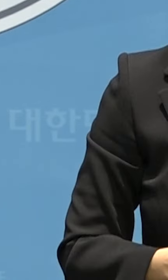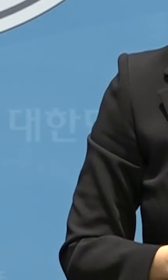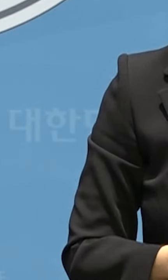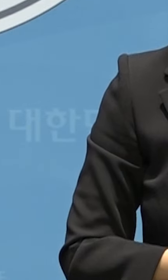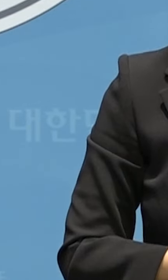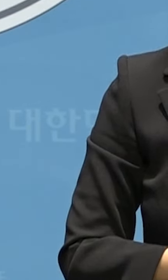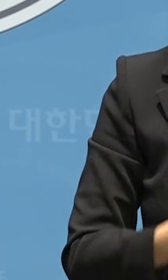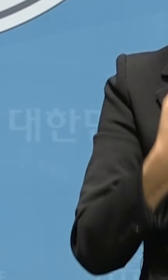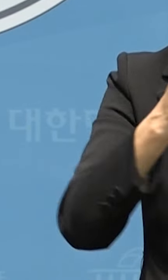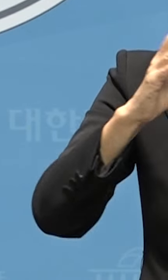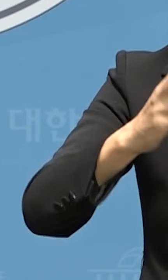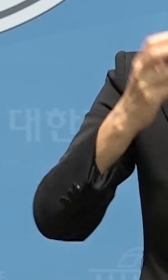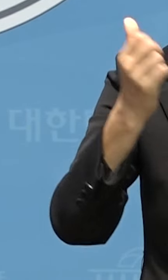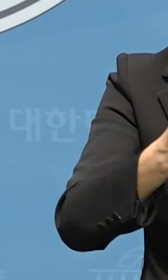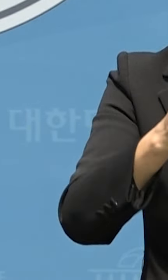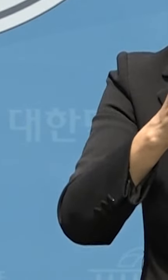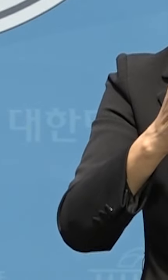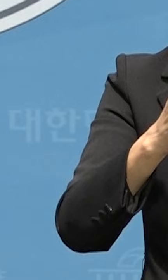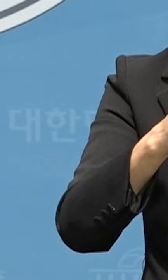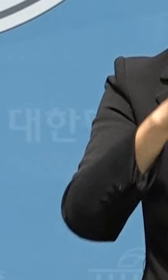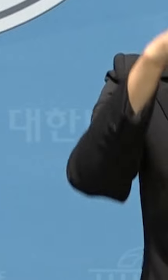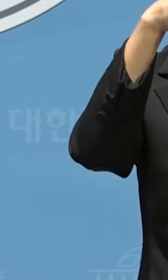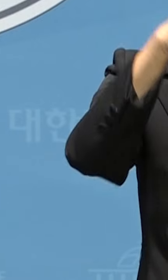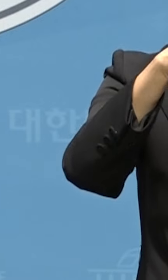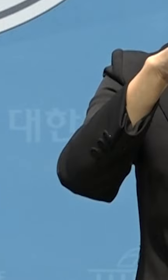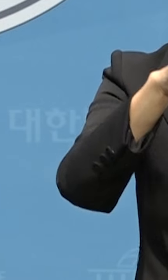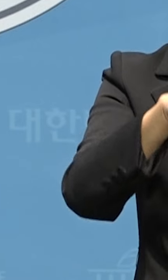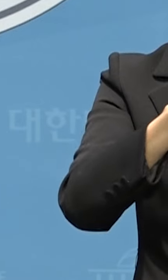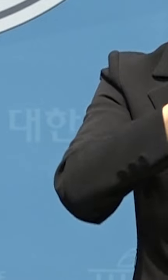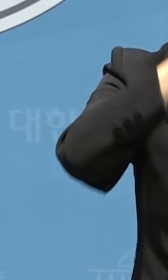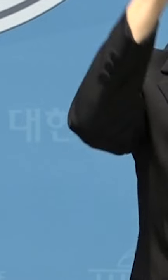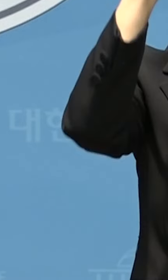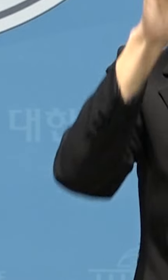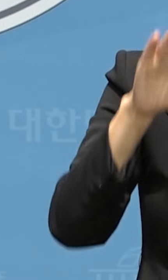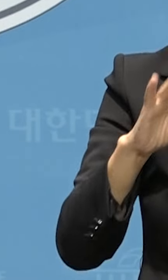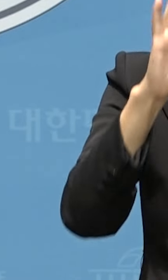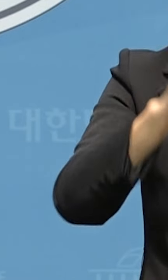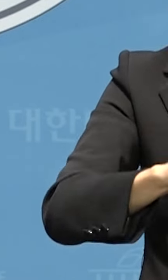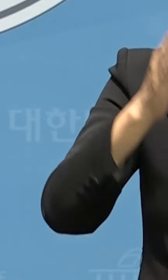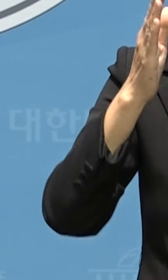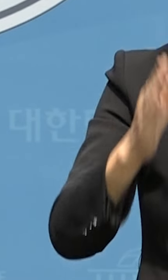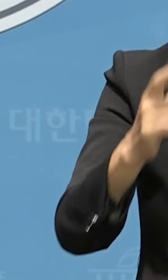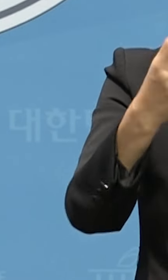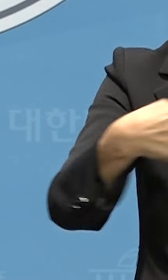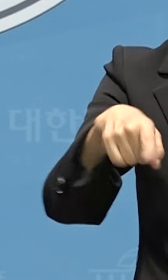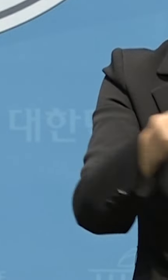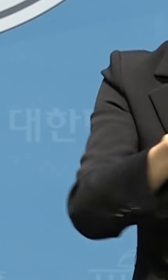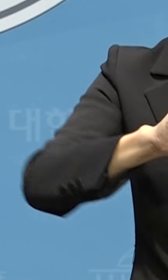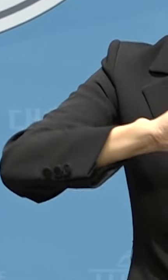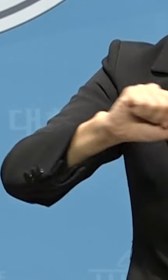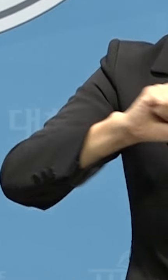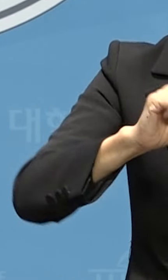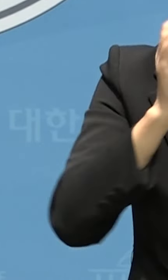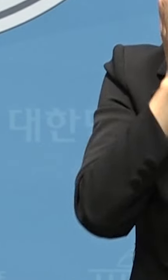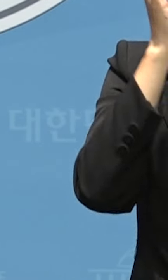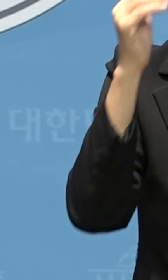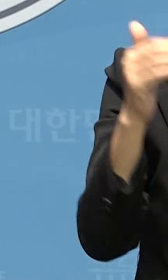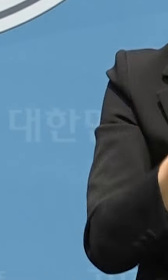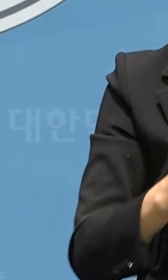21대 총선에서 당선이 처음 되었을 뿐이지 10여 년째 지역을 위해 일할 기회를 받고자 출마를 위해